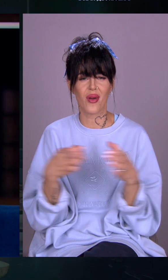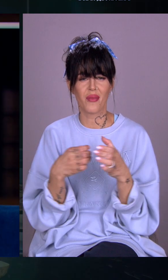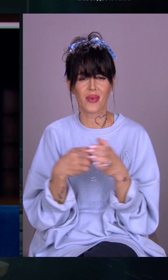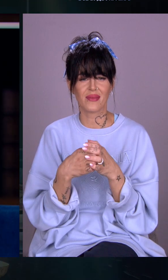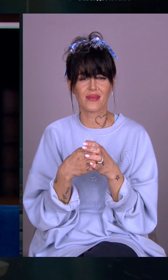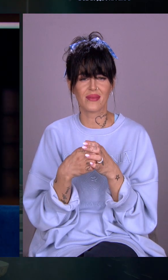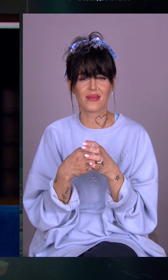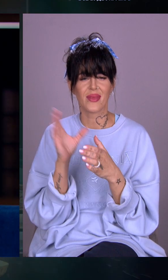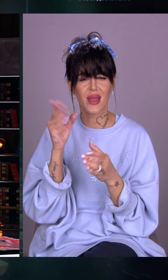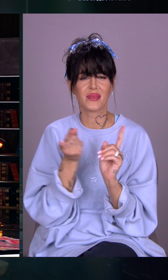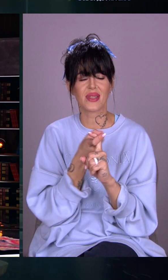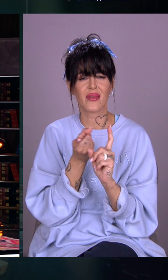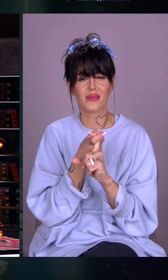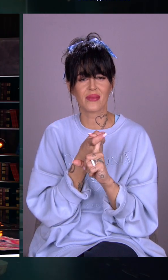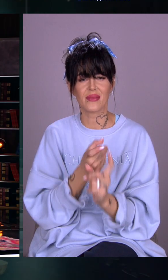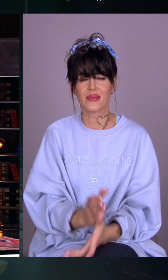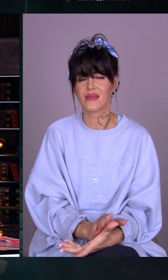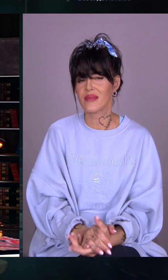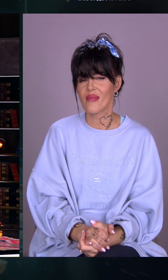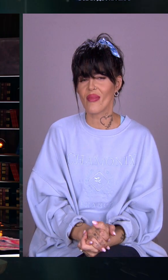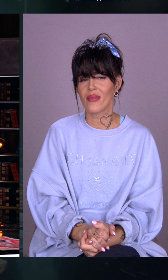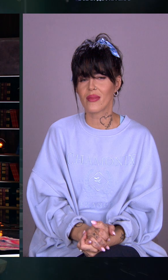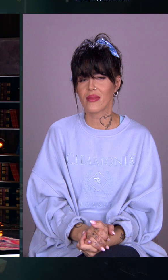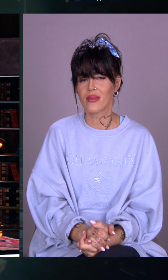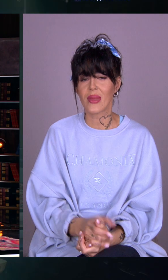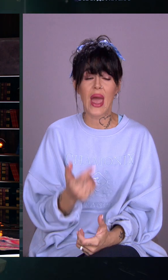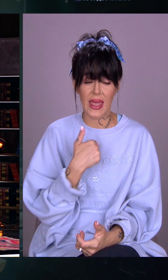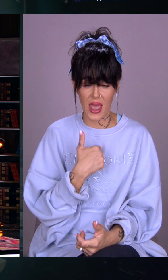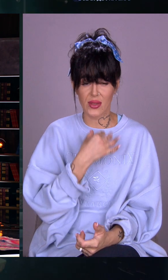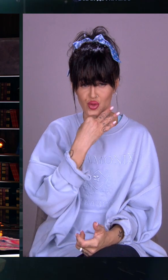Там буде залежати. Насправді, я вам скажу так.